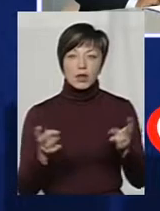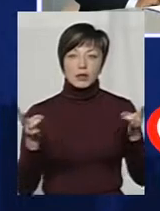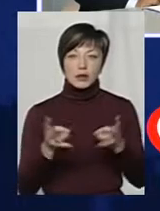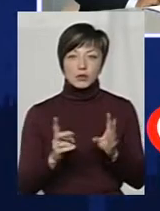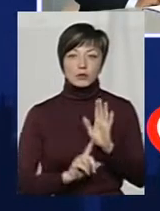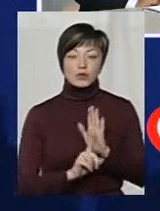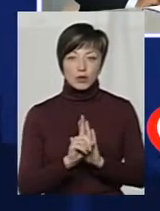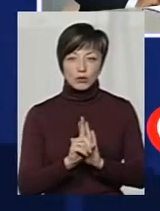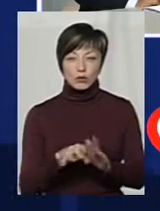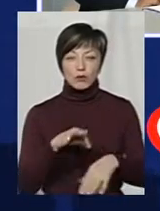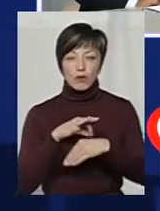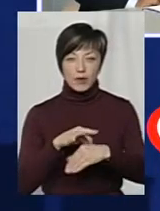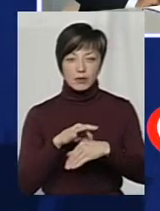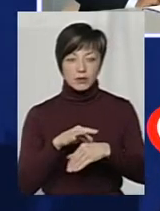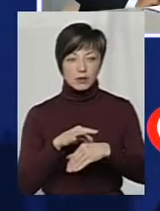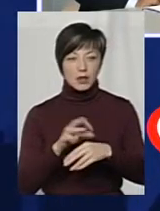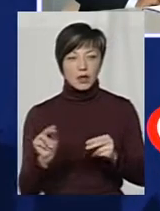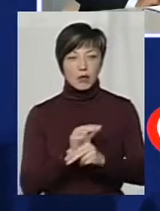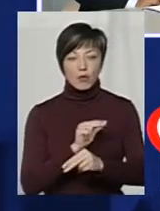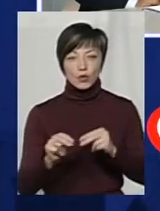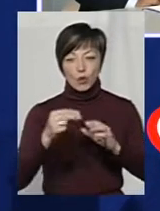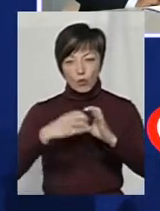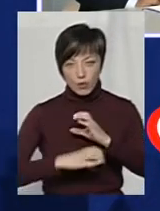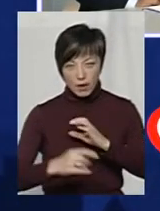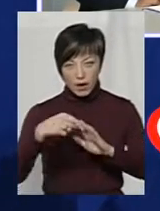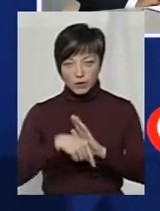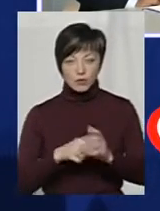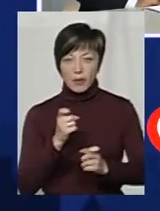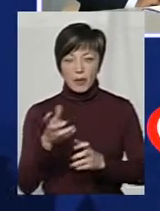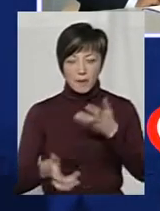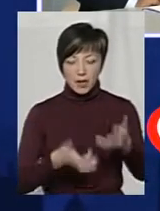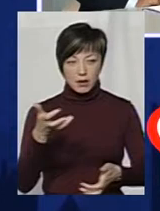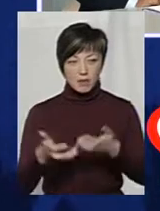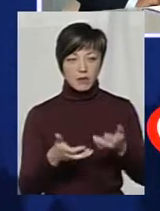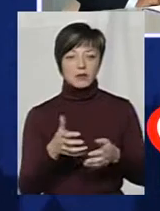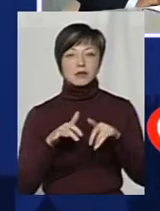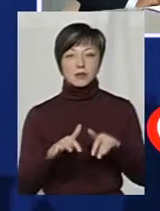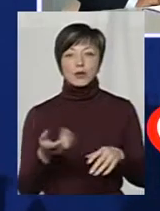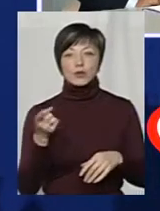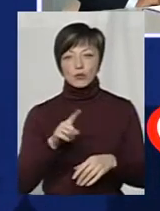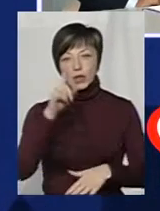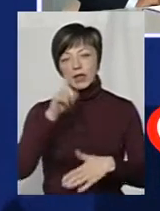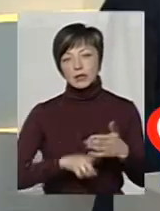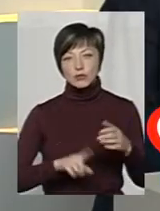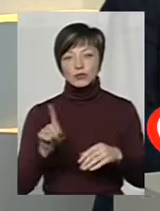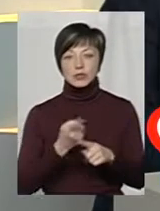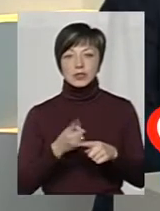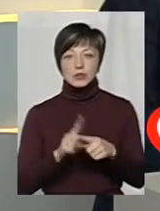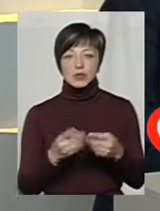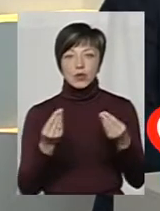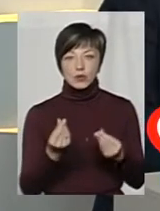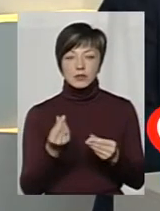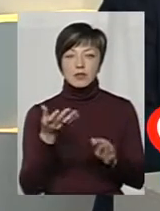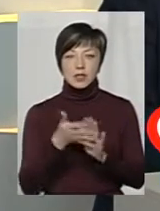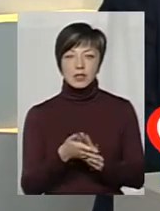щоб спочатку провести ремонт комунікацій, щоб потім не переривати цю всю справу. Тому надіюсь, що це кошти будуть